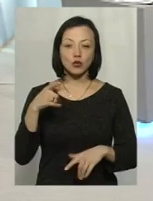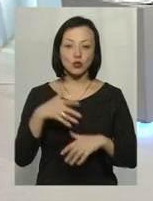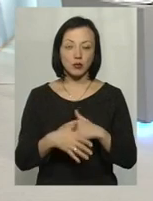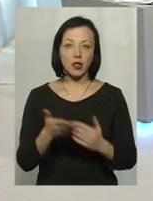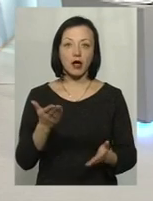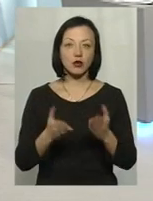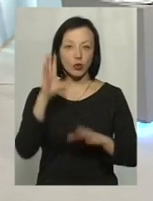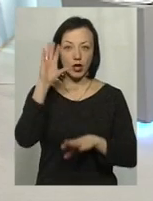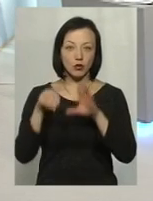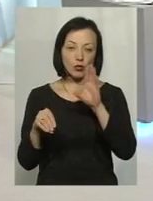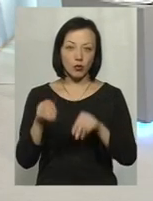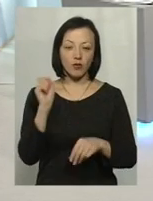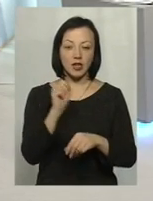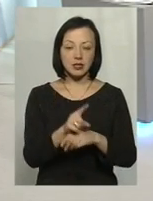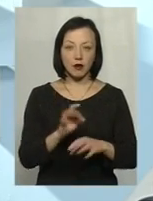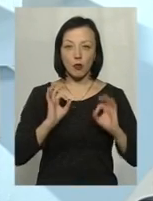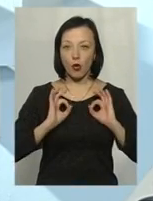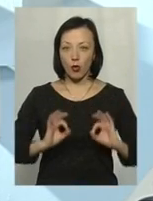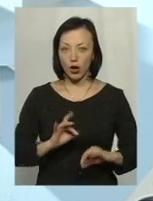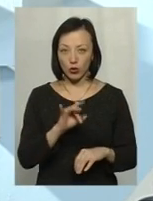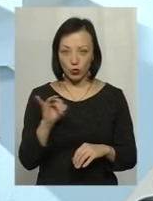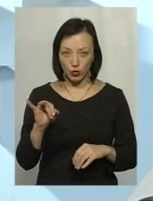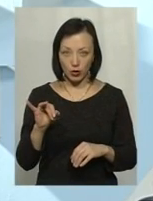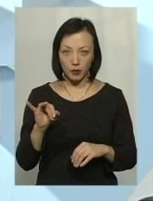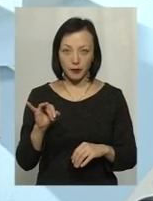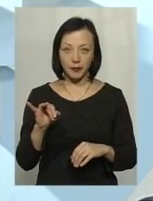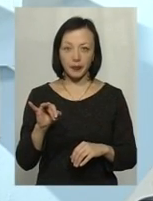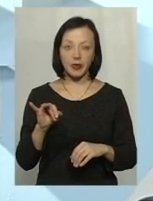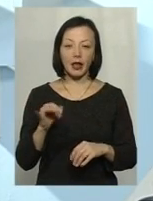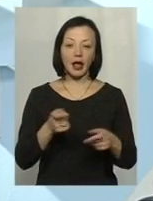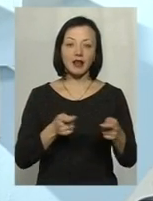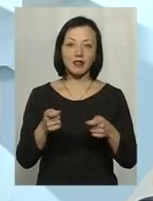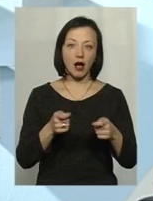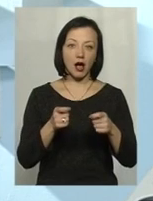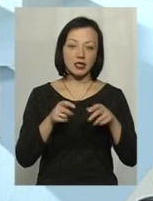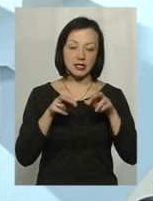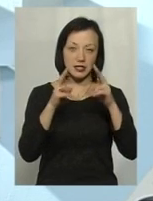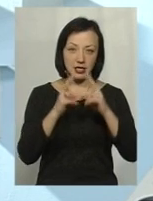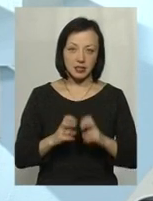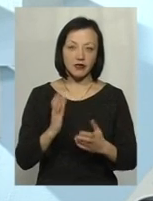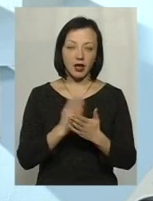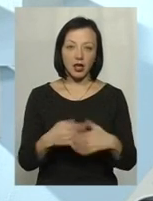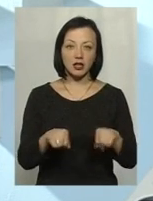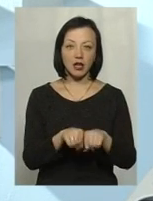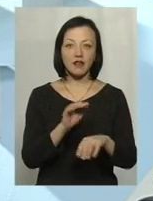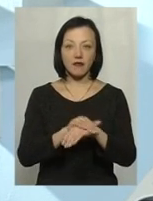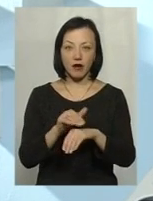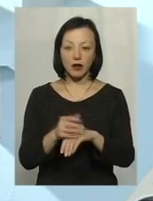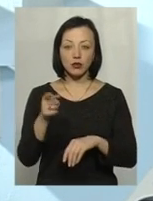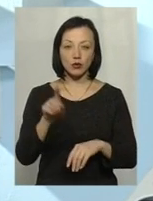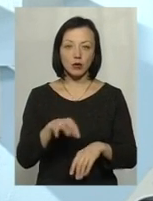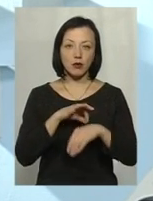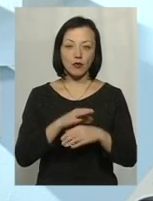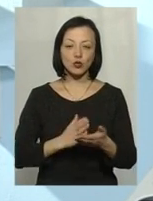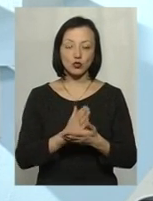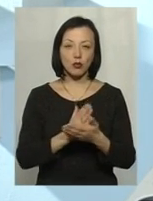якщо ігноруються вказівки прокуратури, тобто процесуального керівника слідства, є в нас також такі факти, тоді ми проводимо